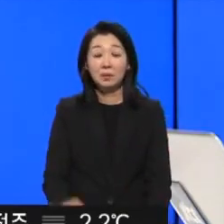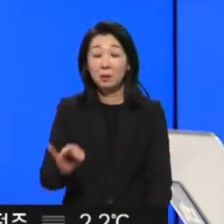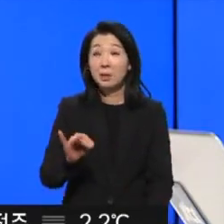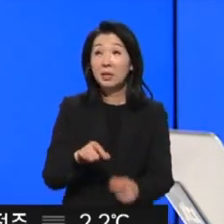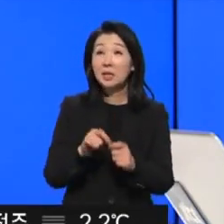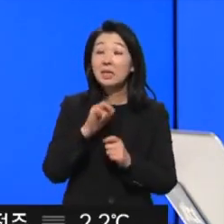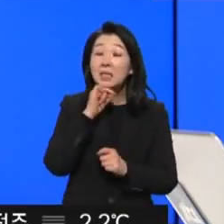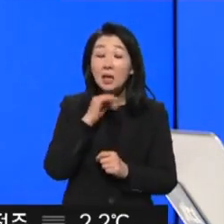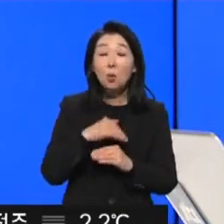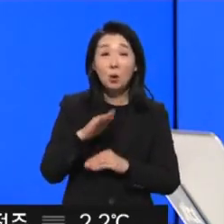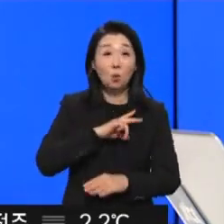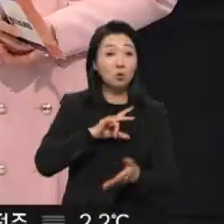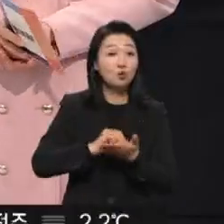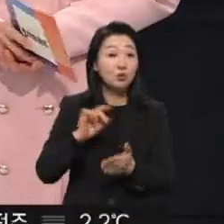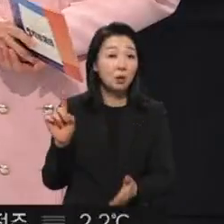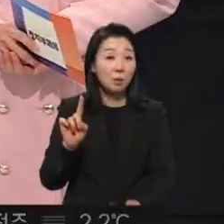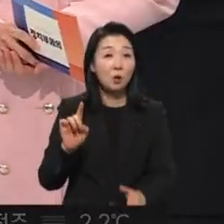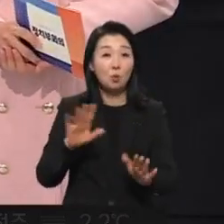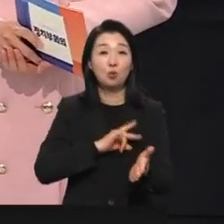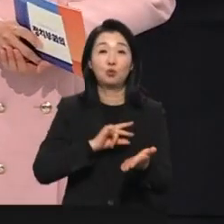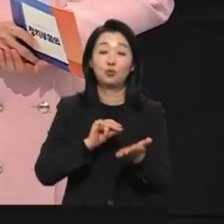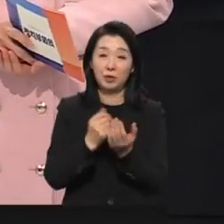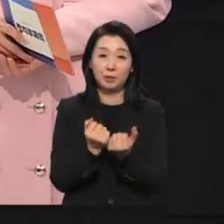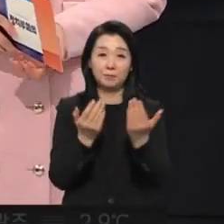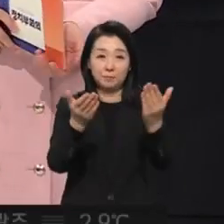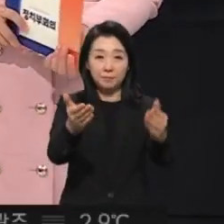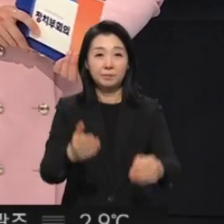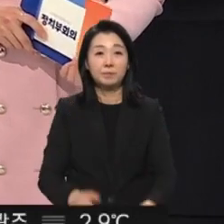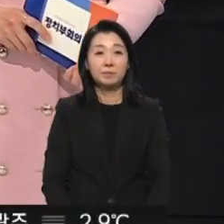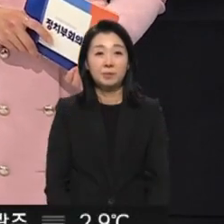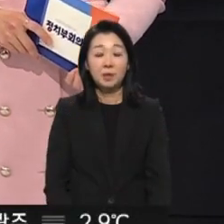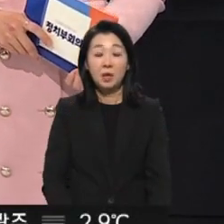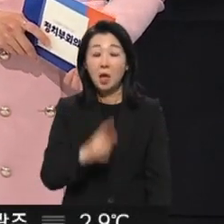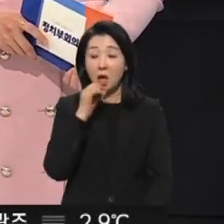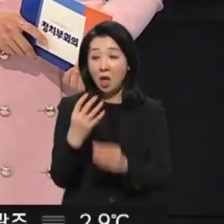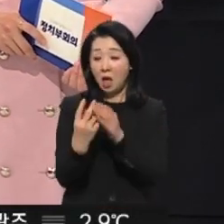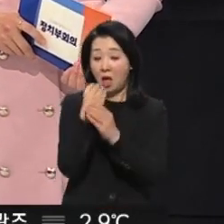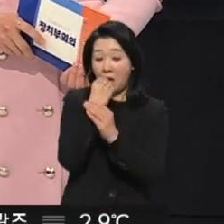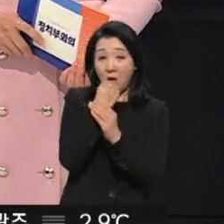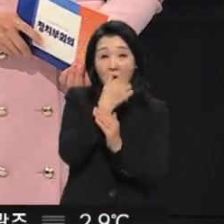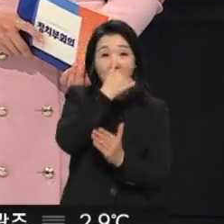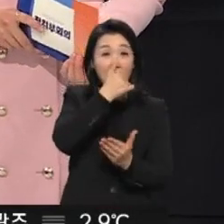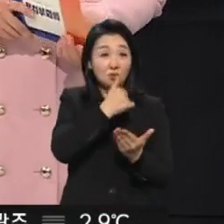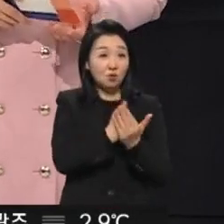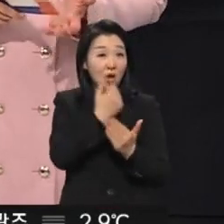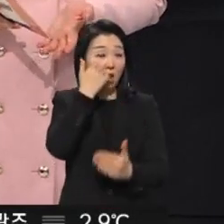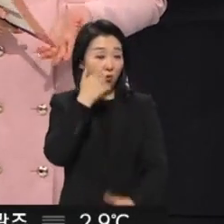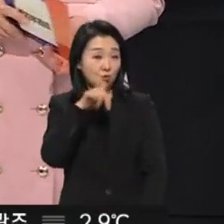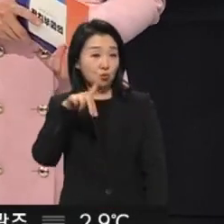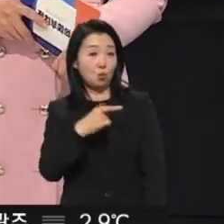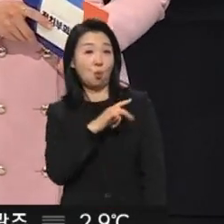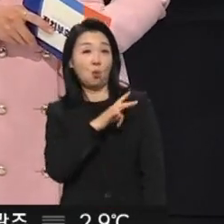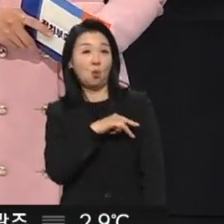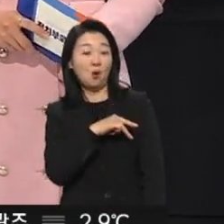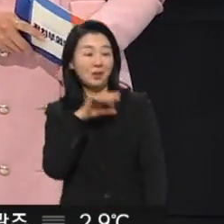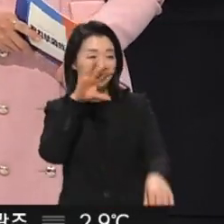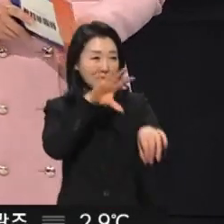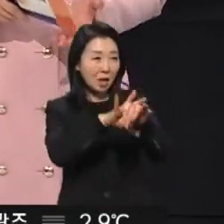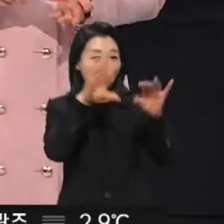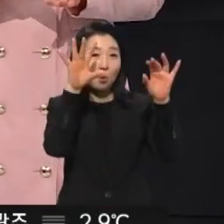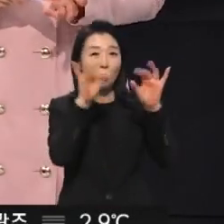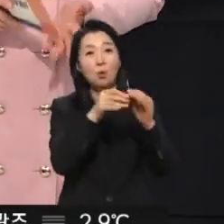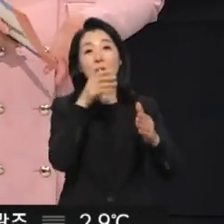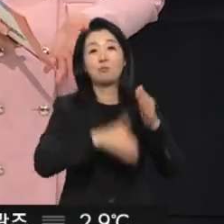오늘 응답하라의 주제는 뭡니까? 네, 오늘의 주제 소개해드리겠습니다. 뇌물수수 혐의를 받는 노 의원에 대한 체포동의안이 부결됐죠.